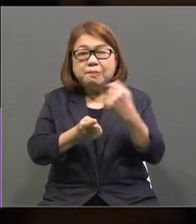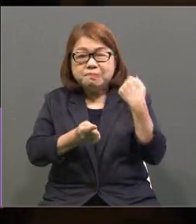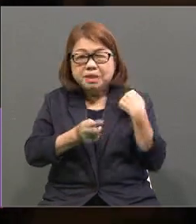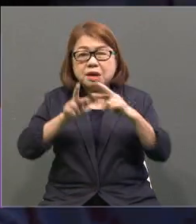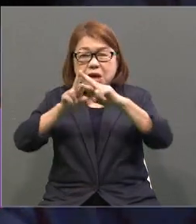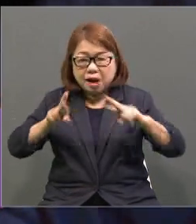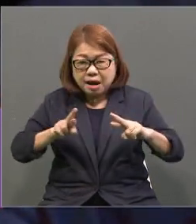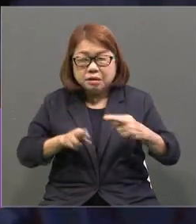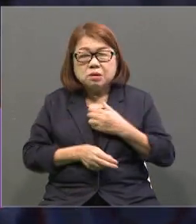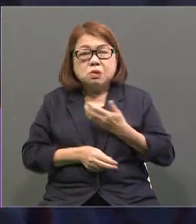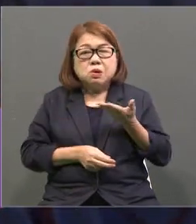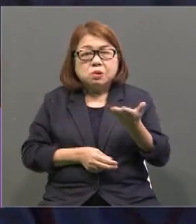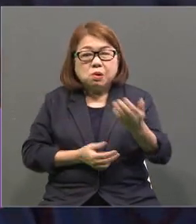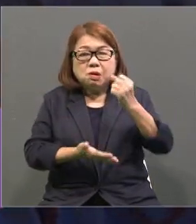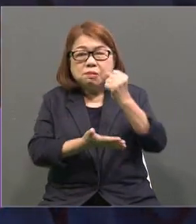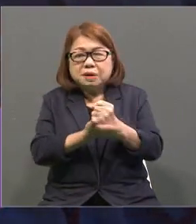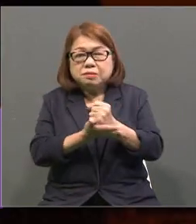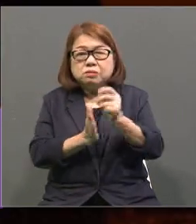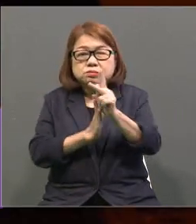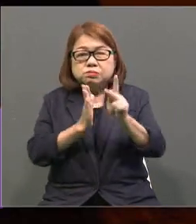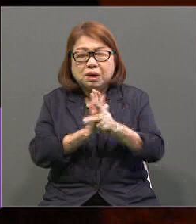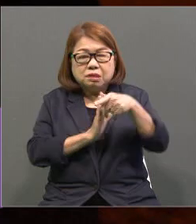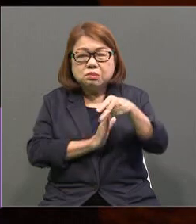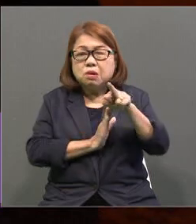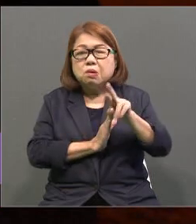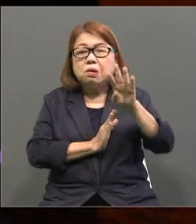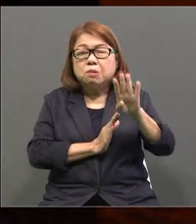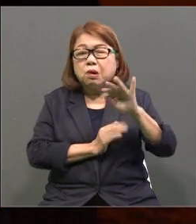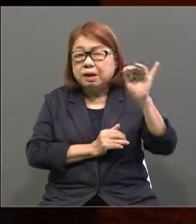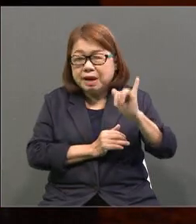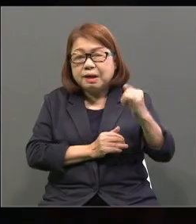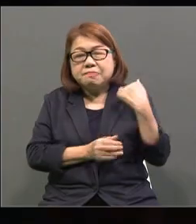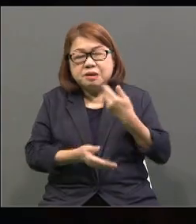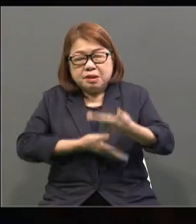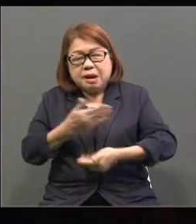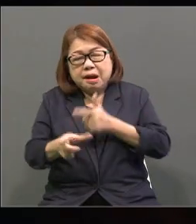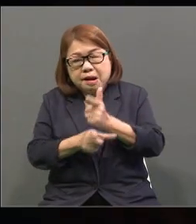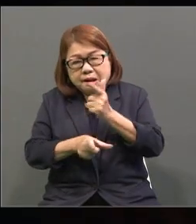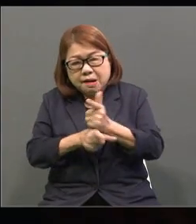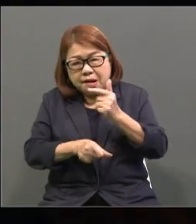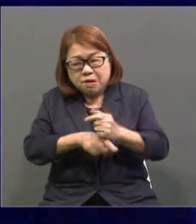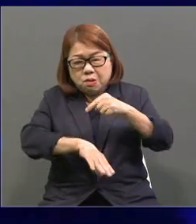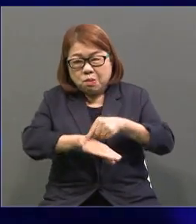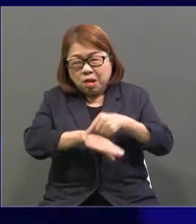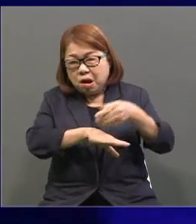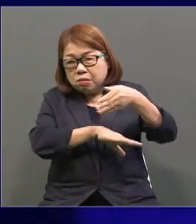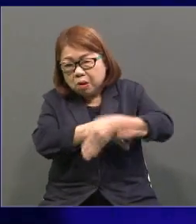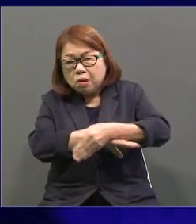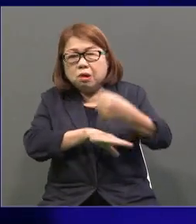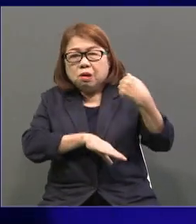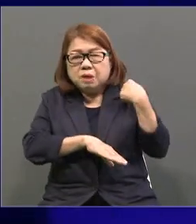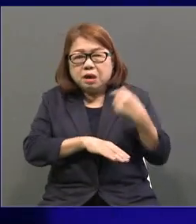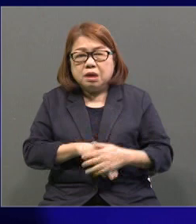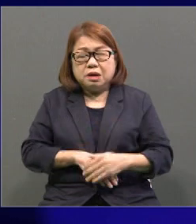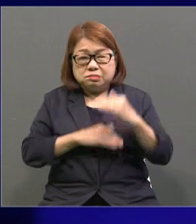ประกอบการที่เปิดโดยไม่ได้รับอนุญาตตามพระราชบัญญัติสถานบริการแล้วมีขายเครื่องดื่มแอลกอฮอล์เนี่ยเกินเวลาที่กฎหมายกำหนดด้วยนะครับ